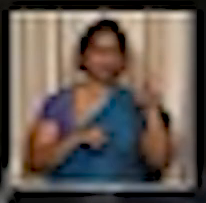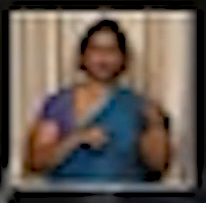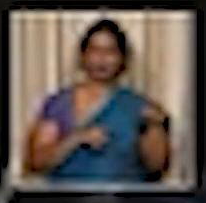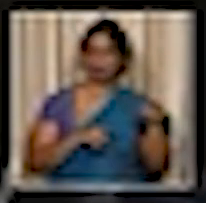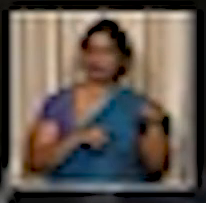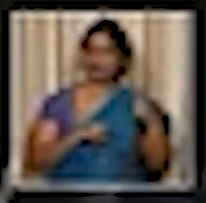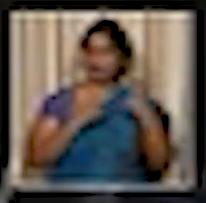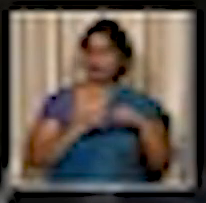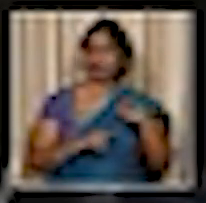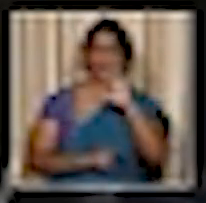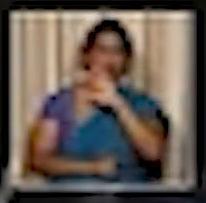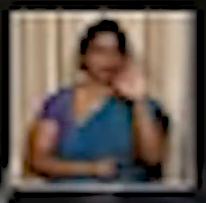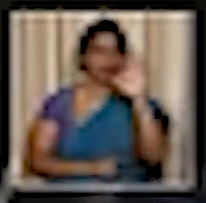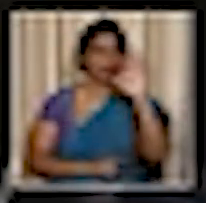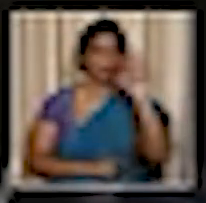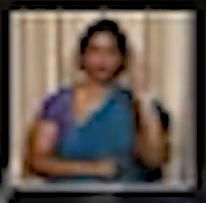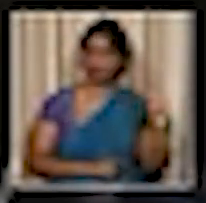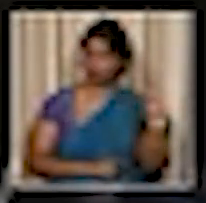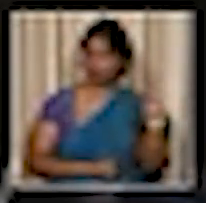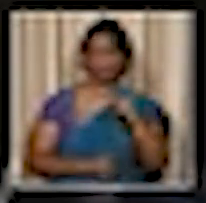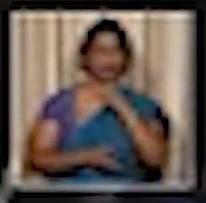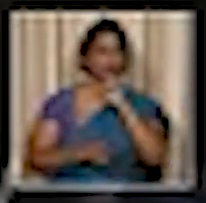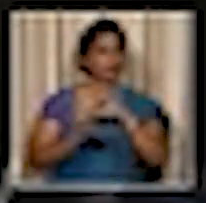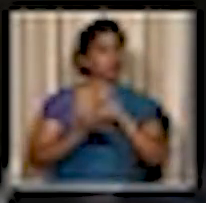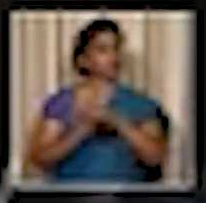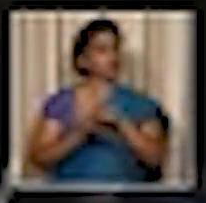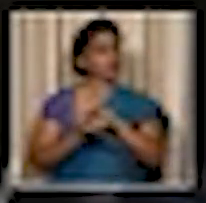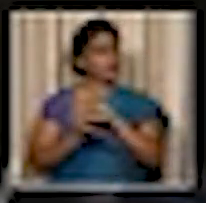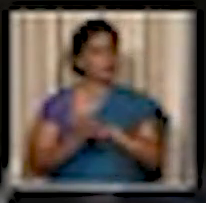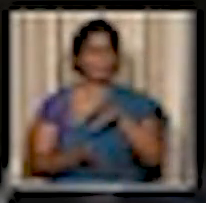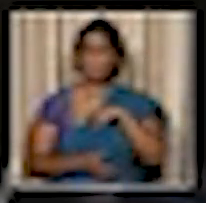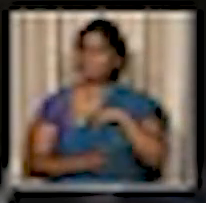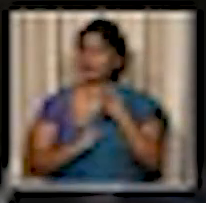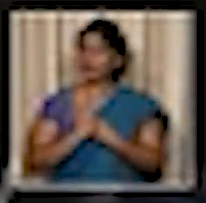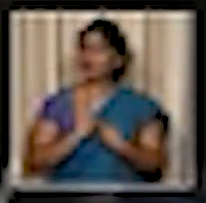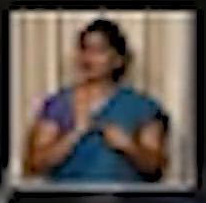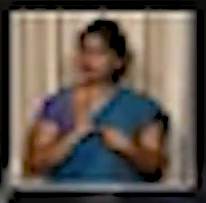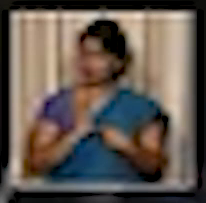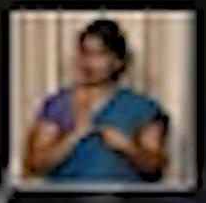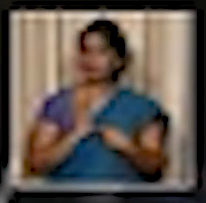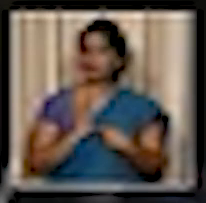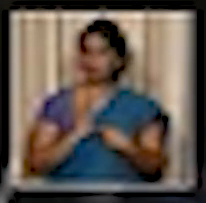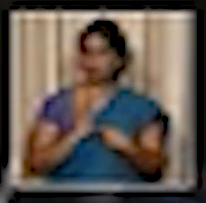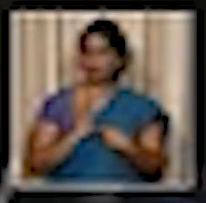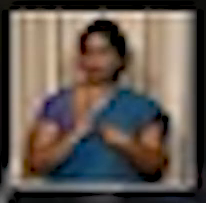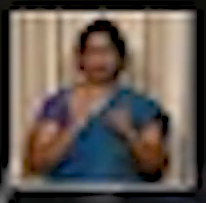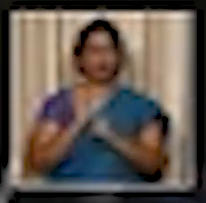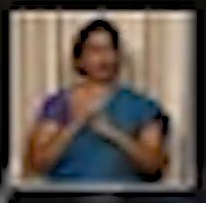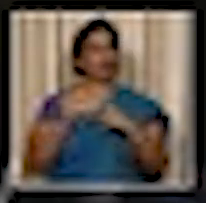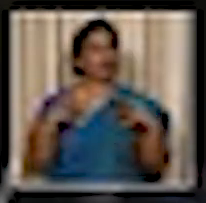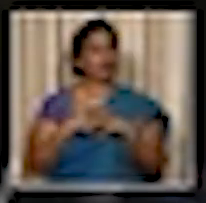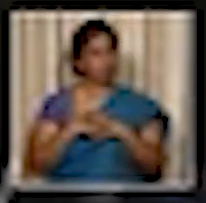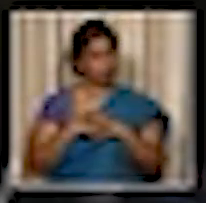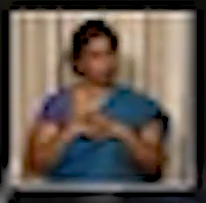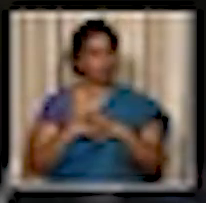හාට් 1993 නඩු තීන්දුවලදී පිළිගත් මූලධර්මය වන්නේ The whole of the law and custom of